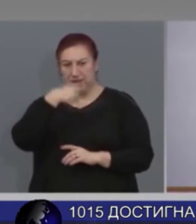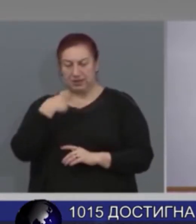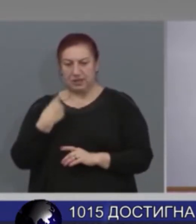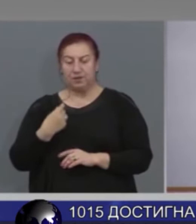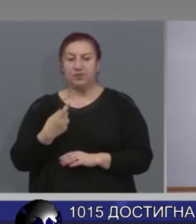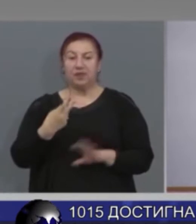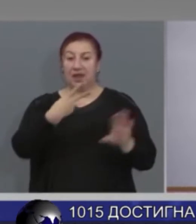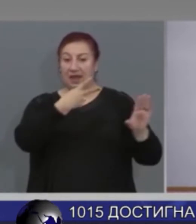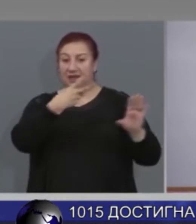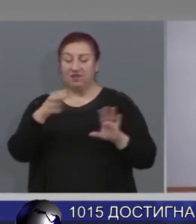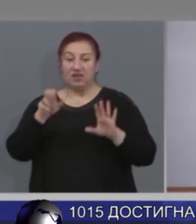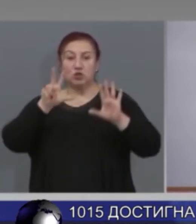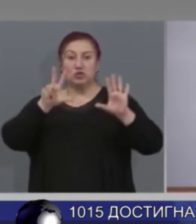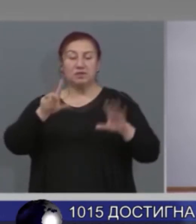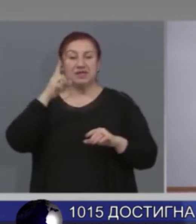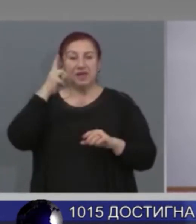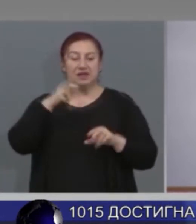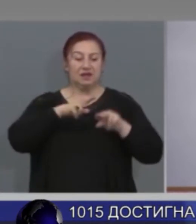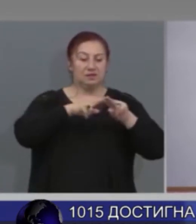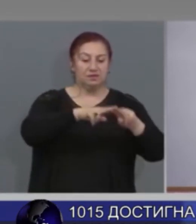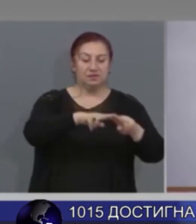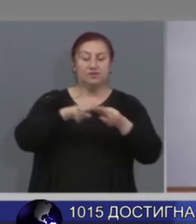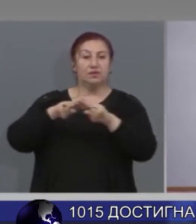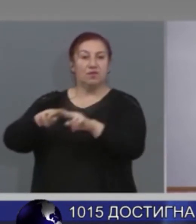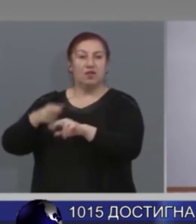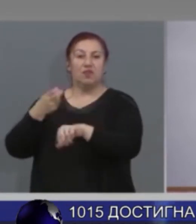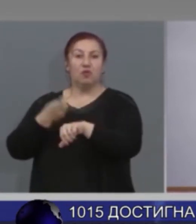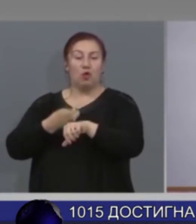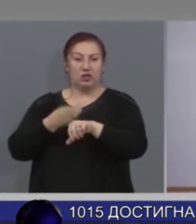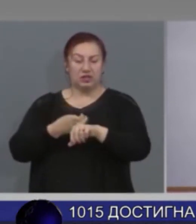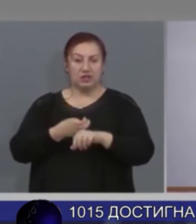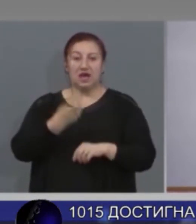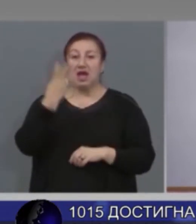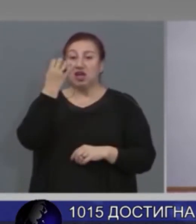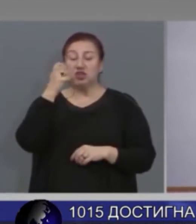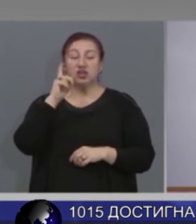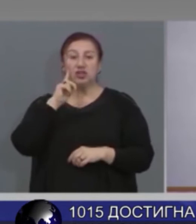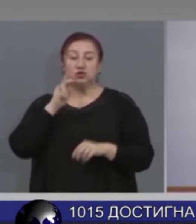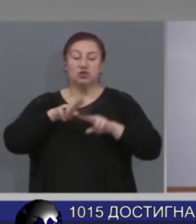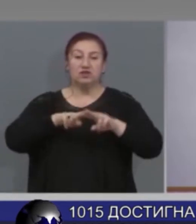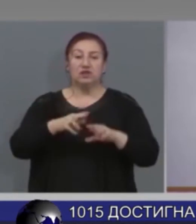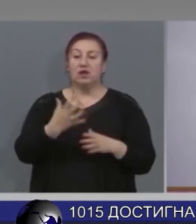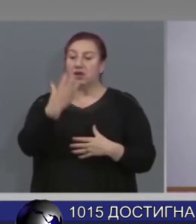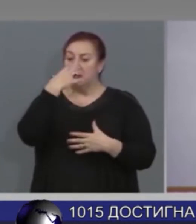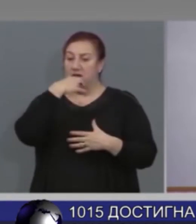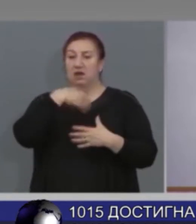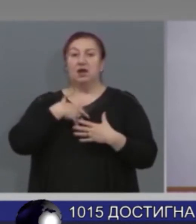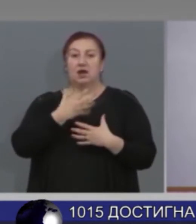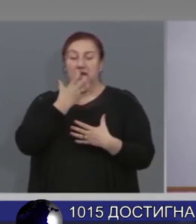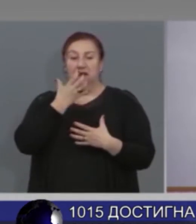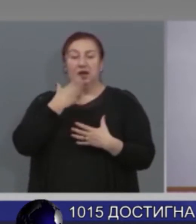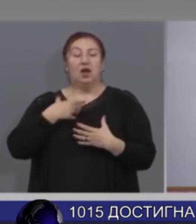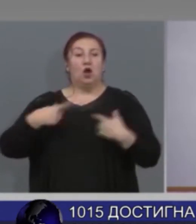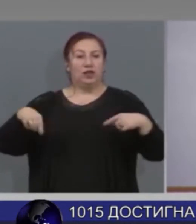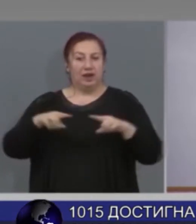281 са настанени в болница, 40 са в интензивни отделения. Тестваните за